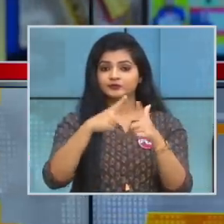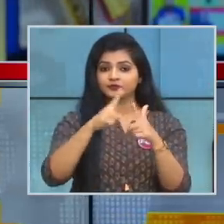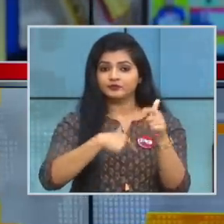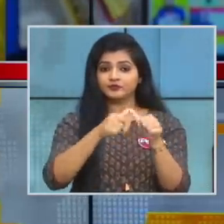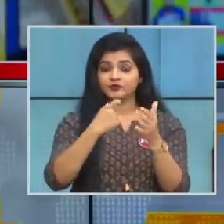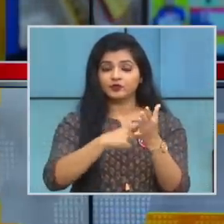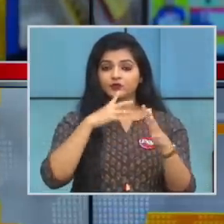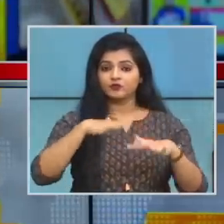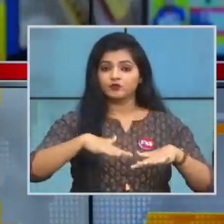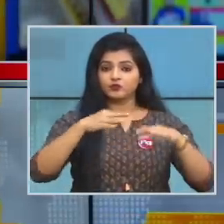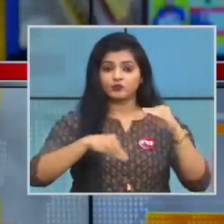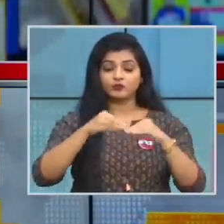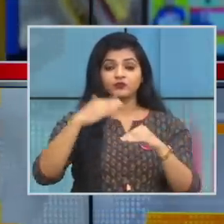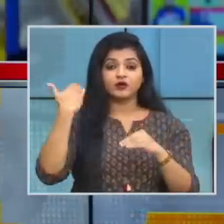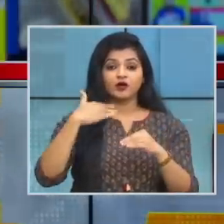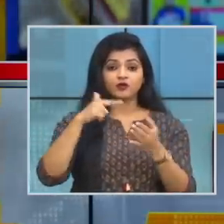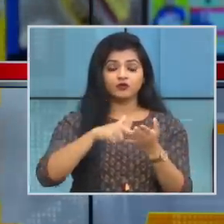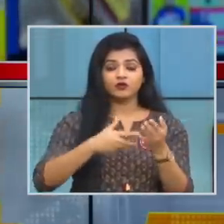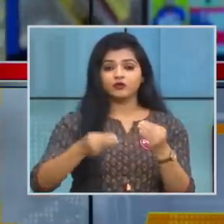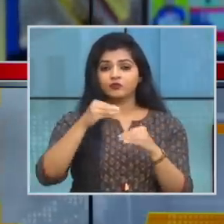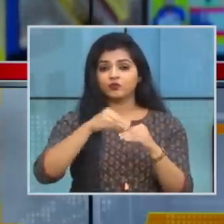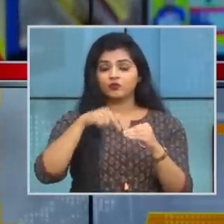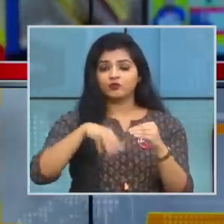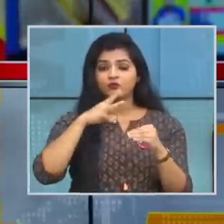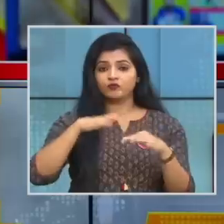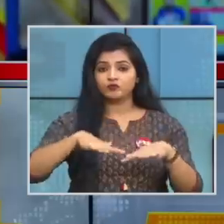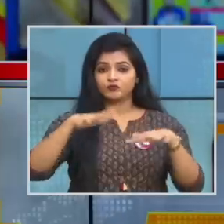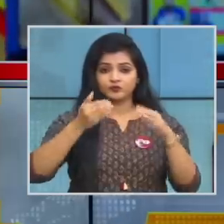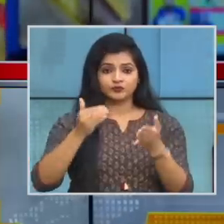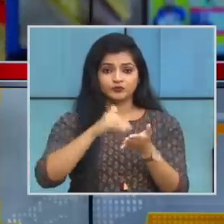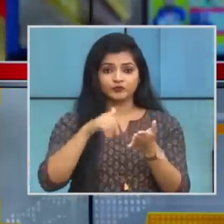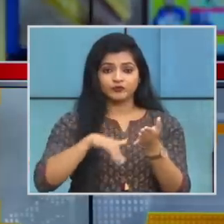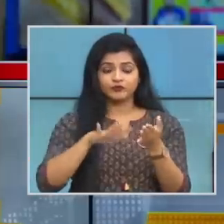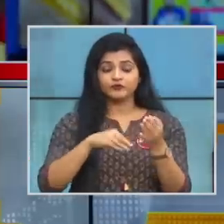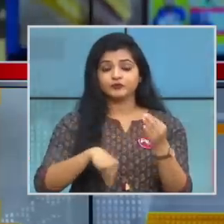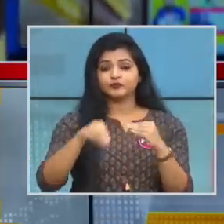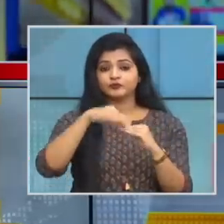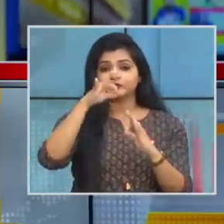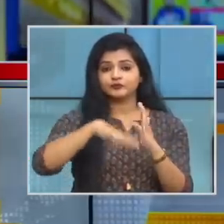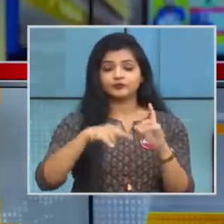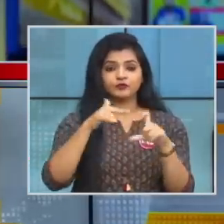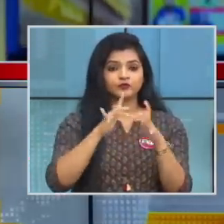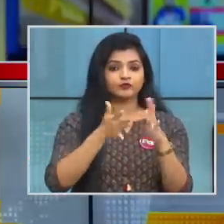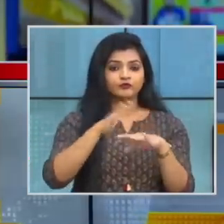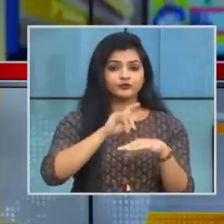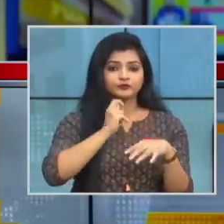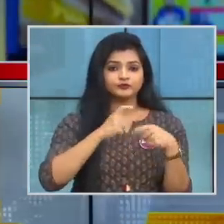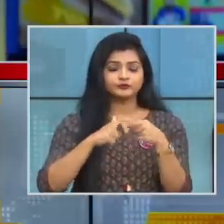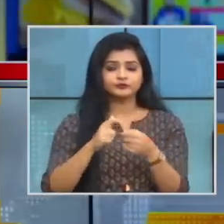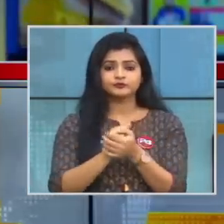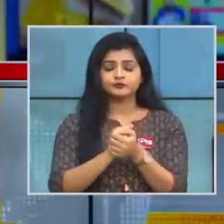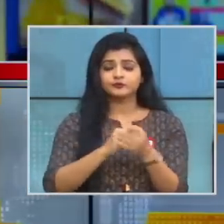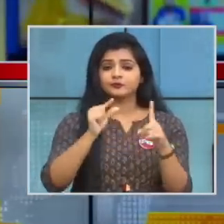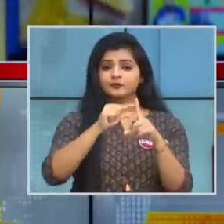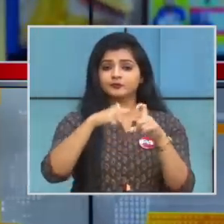ജലനിരപ്പ് ഉയരുകയാണ്. ആലുവ മണപ്പുറത്തേക്ക് വീണ്ടും വെള്ളം കയറി തുടങ്ങിയിട്ടുണ്ട്. അശ്വിൻ പാലാഴി ചേരുന്നുണ്ട് വിവരങ്ങളുമായി കൊച്ചിയിൽ നിന്ന്. അശ്വിൻ, വിവരങ്ങൾ എന്താണ്?